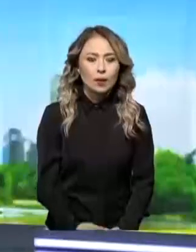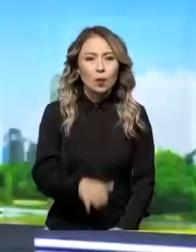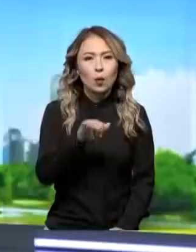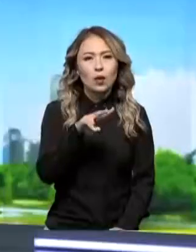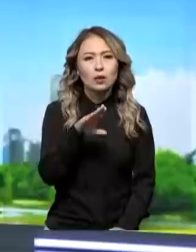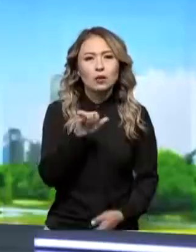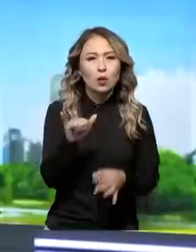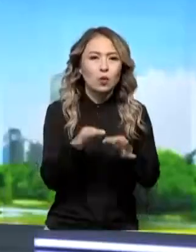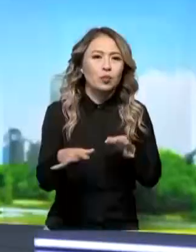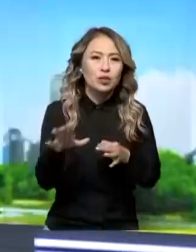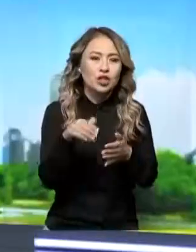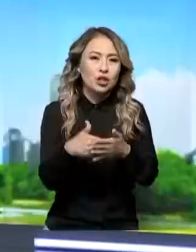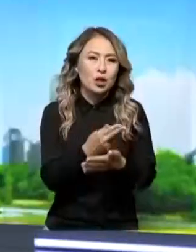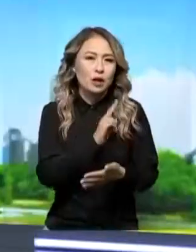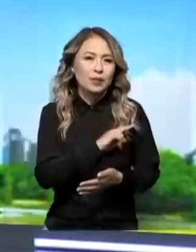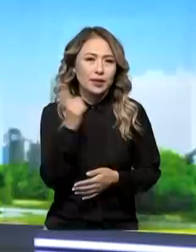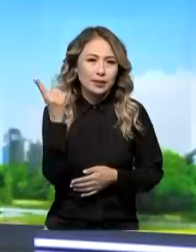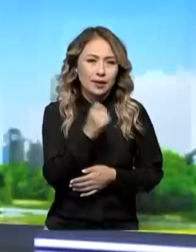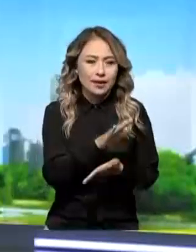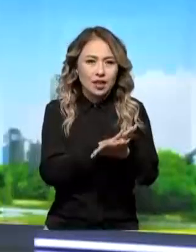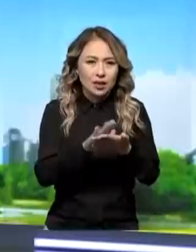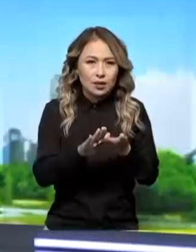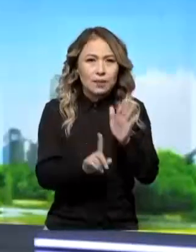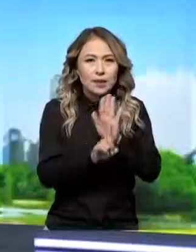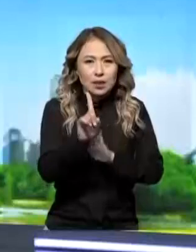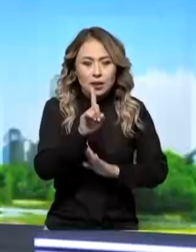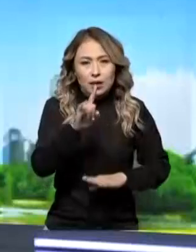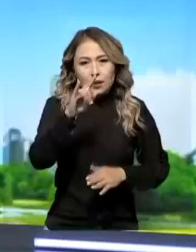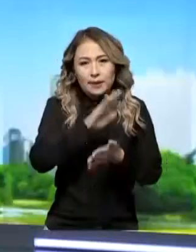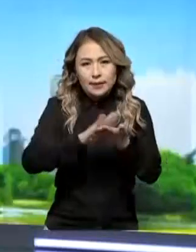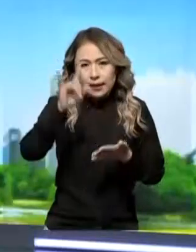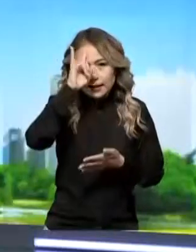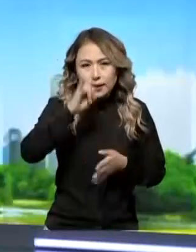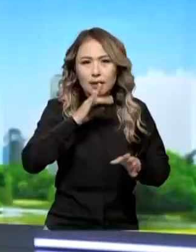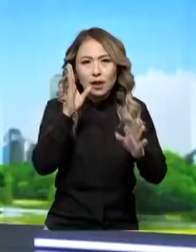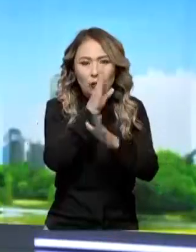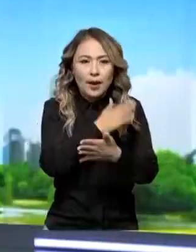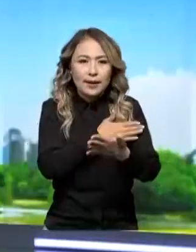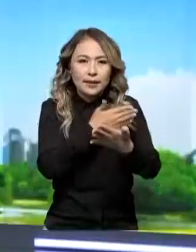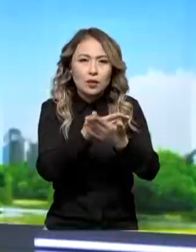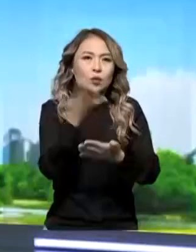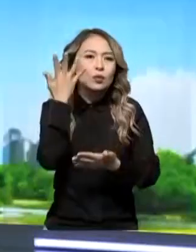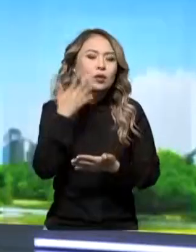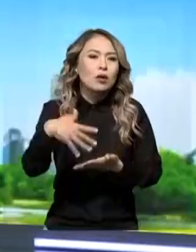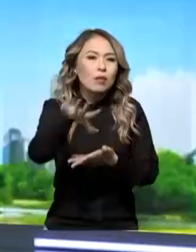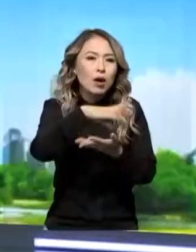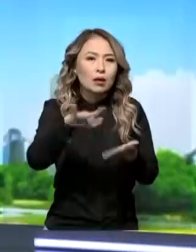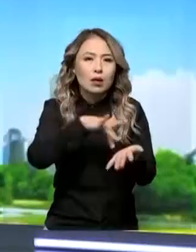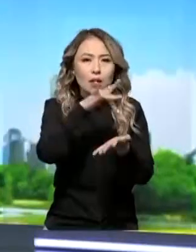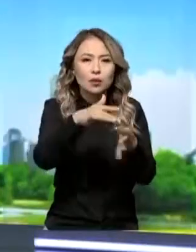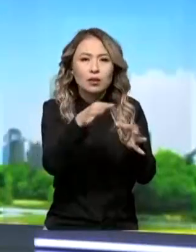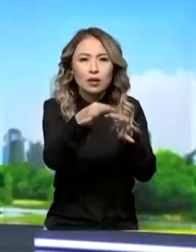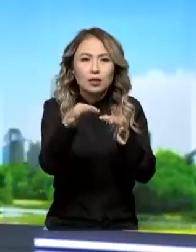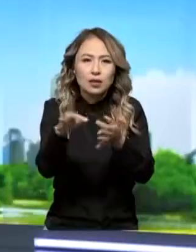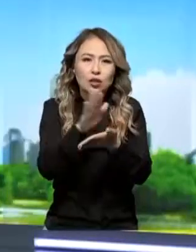Ұлытау облысында жаңа жұмыс аптасы тазалық шарасымен басталды. Таза Қазақстан экологиялық акциясы аясында өңірдің барлық